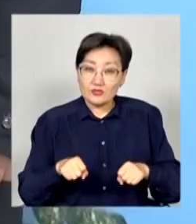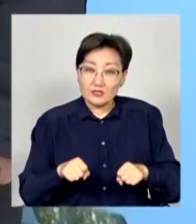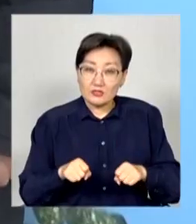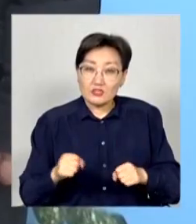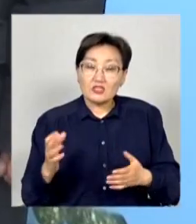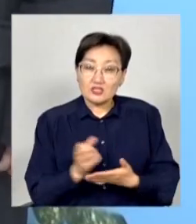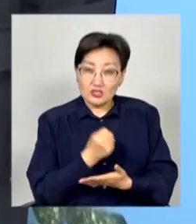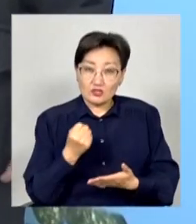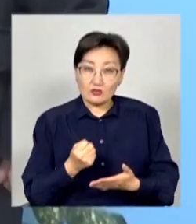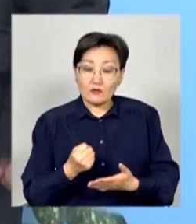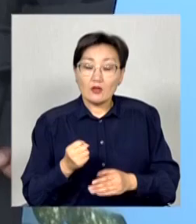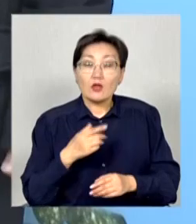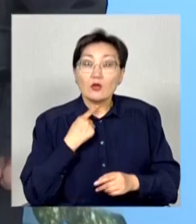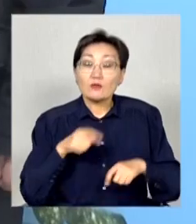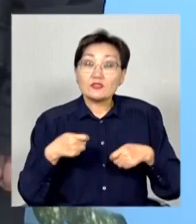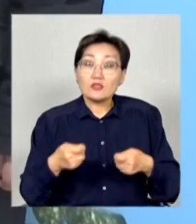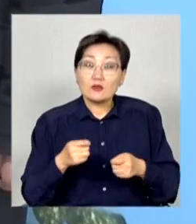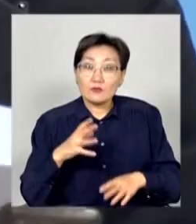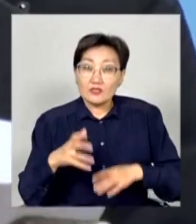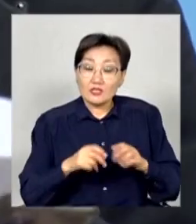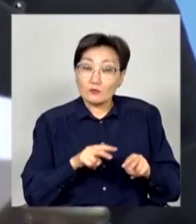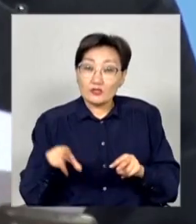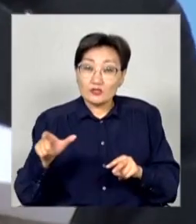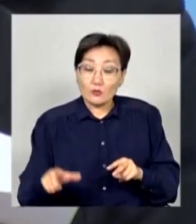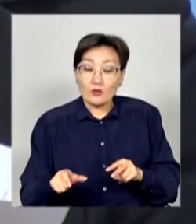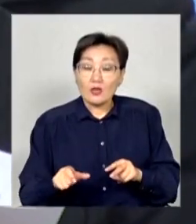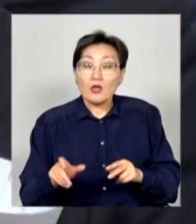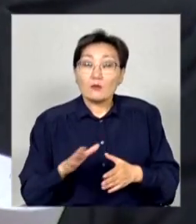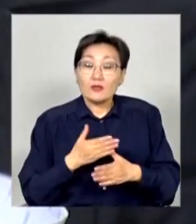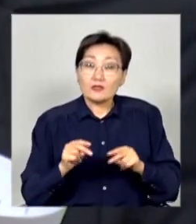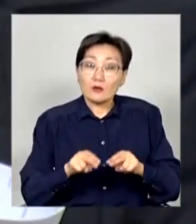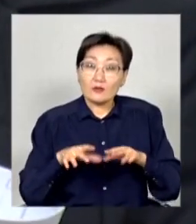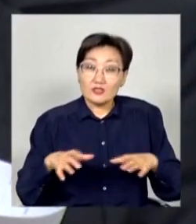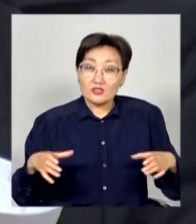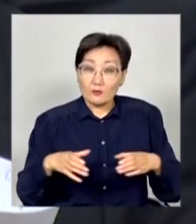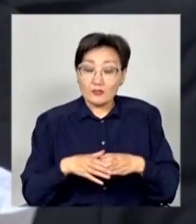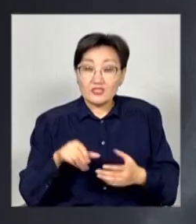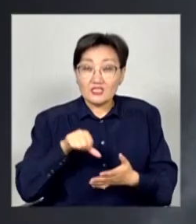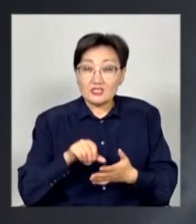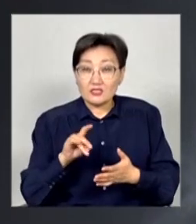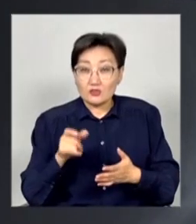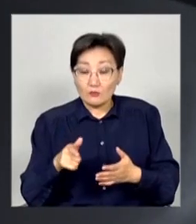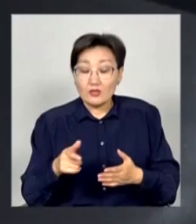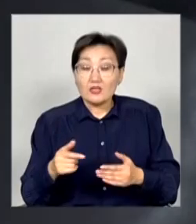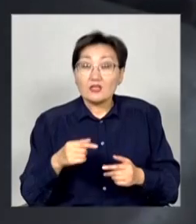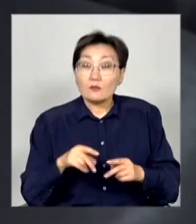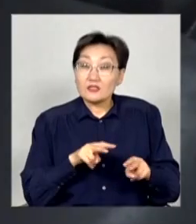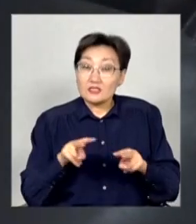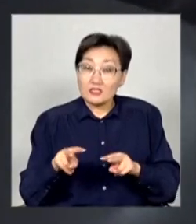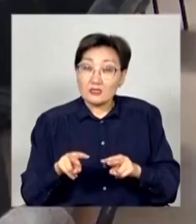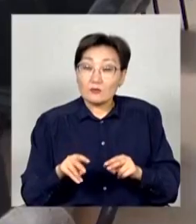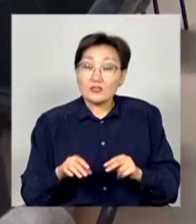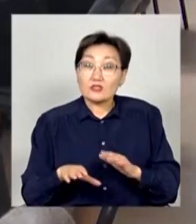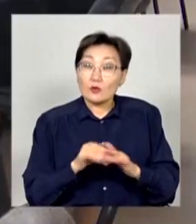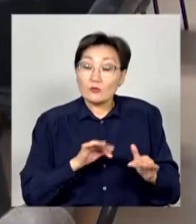достичь. На пункт голосования прибыли и международные наблюдатели от Межпарламентской ассамблеи государств-участников СНГ. Ранее они наблюдали и за